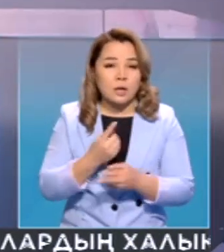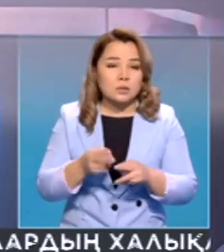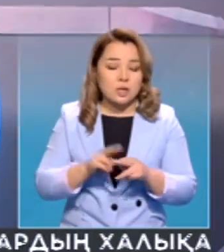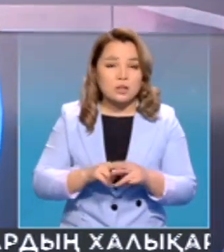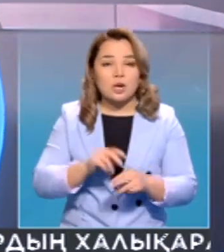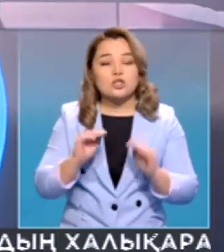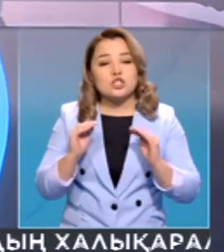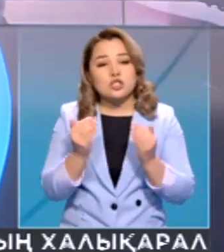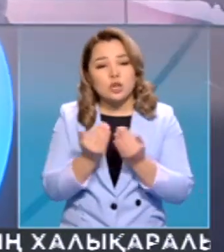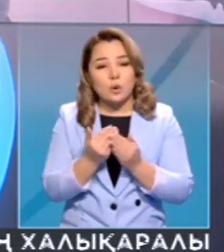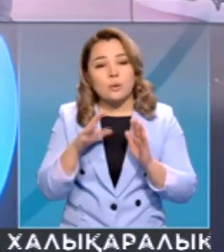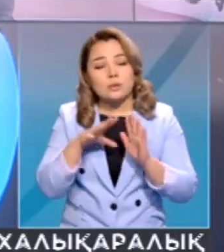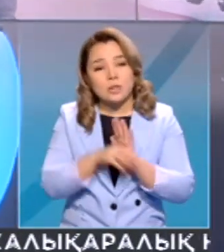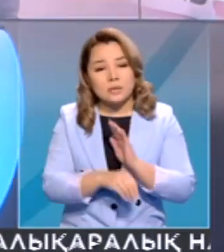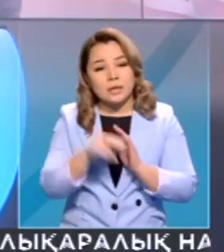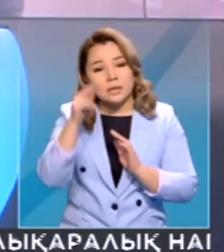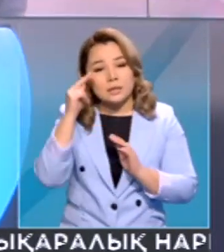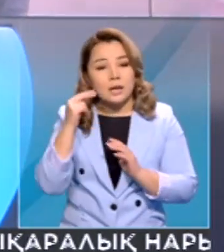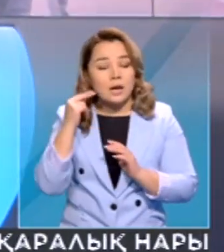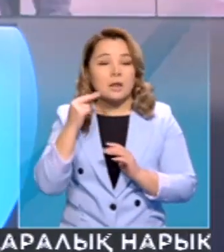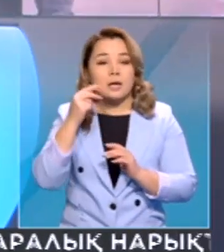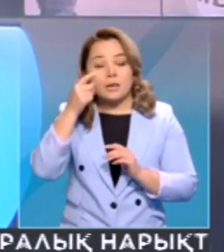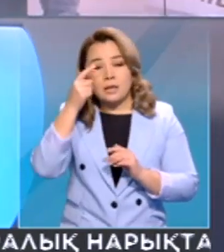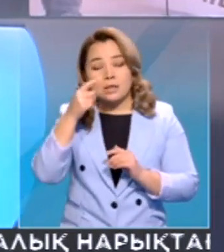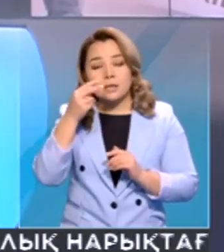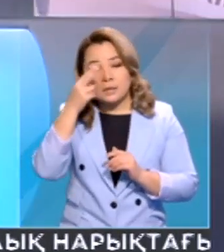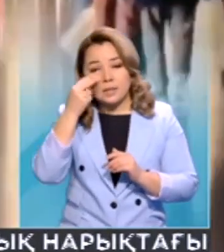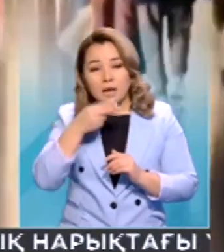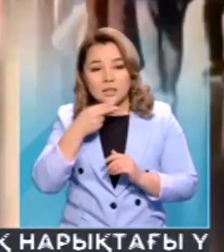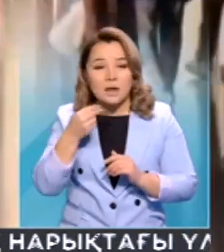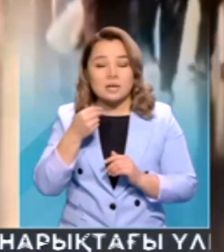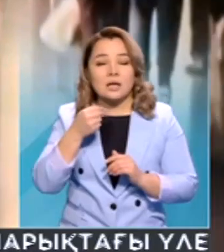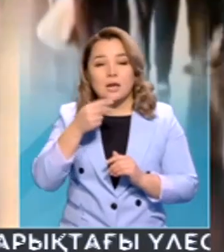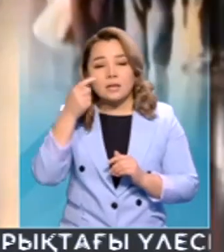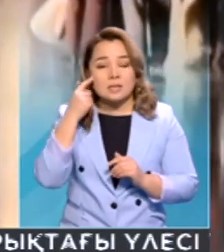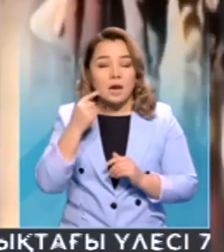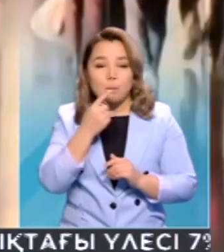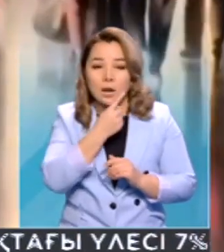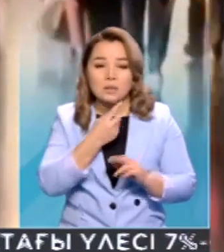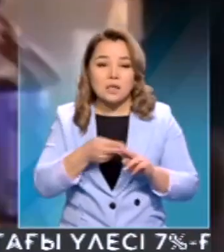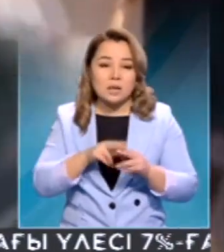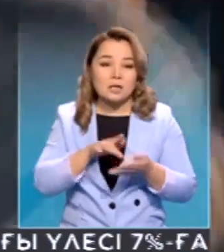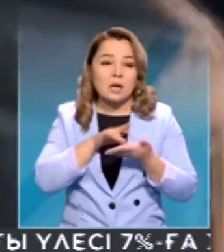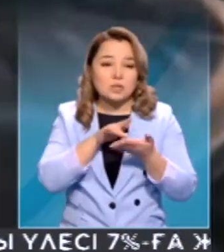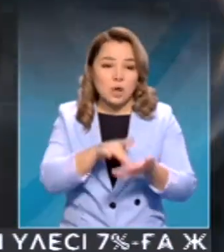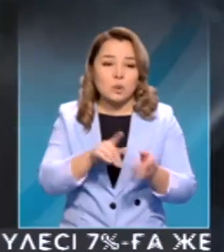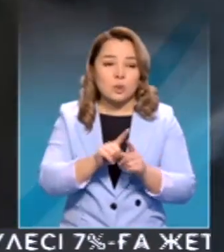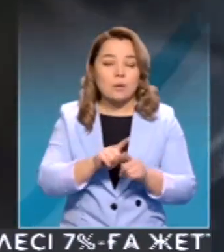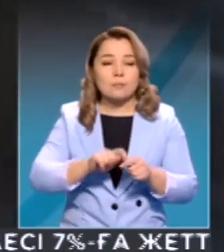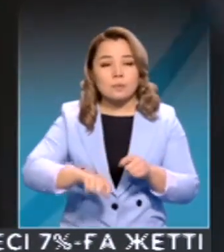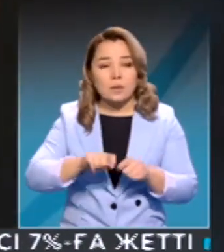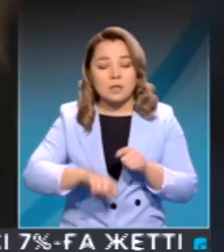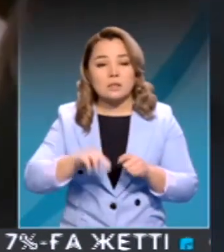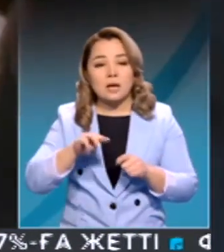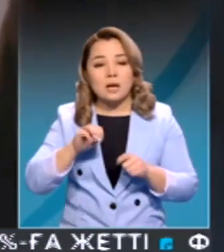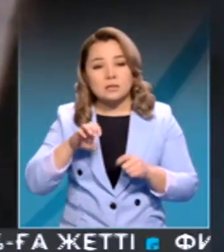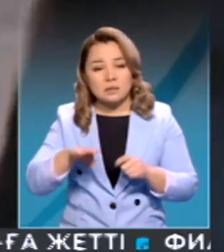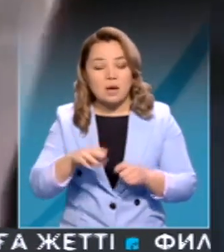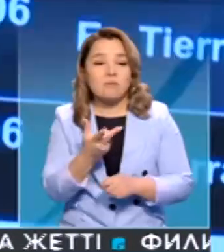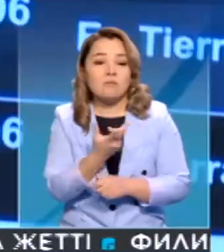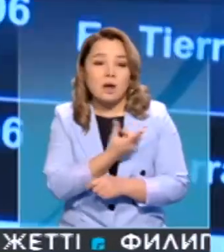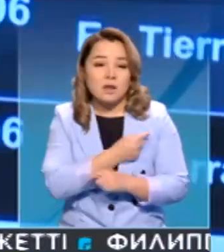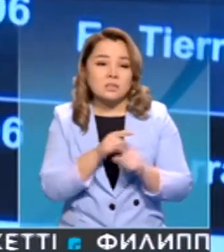болып шектеу енгізген Италия мен Испания. Қос ел Қытайдан табандыретін саяхатшылардан ПТР тестінің теріс нәтижесін немесе